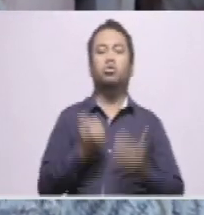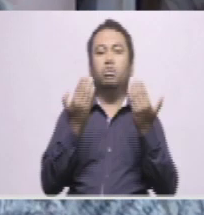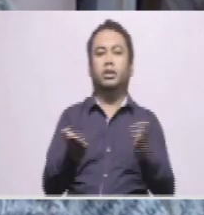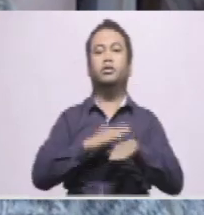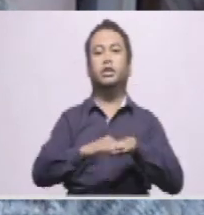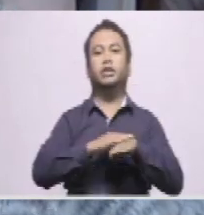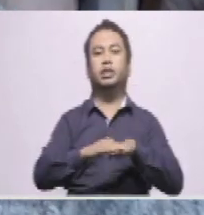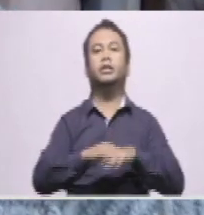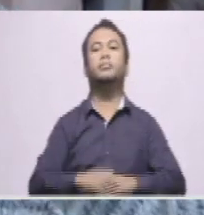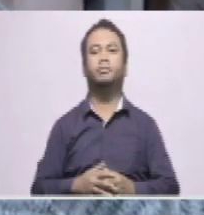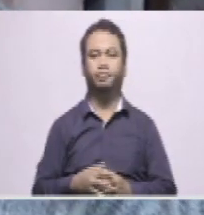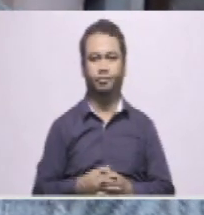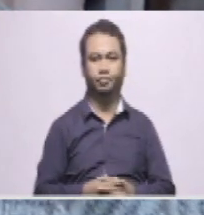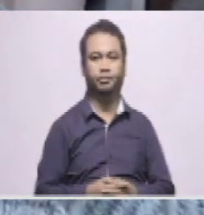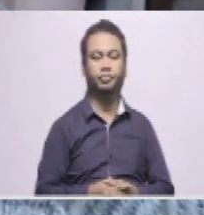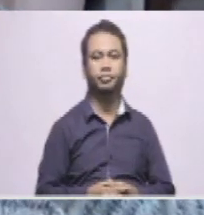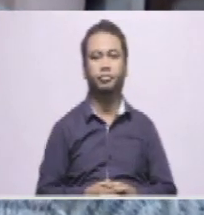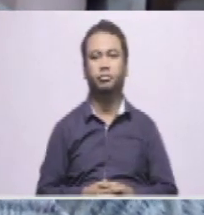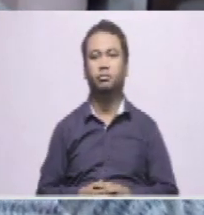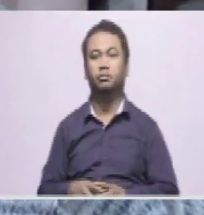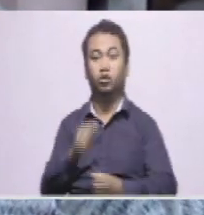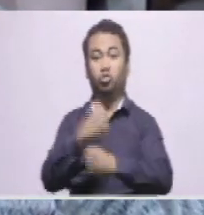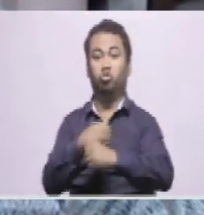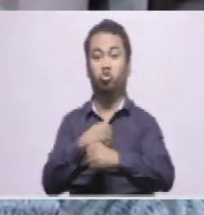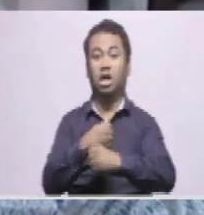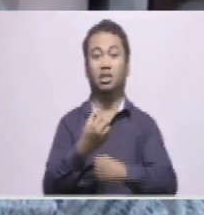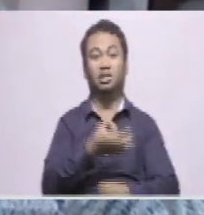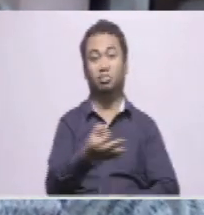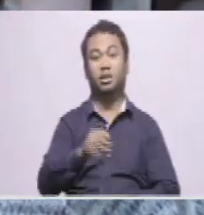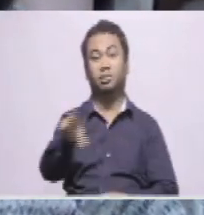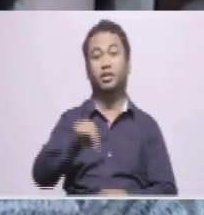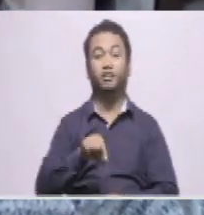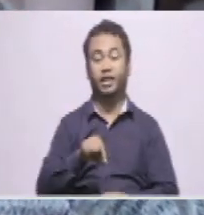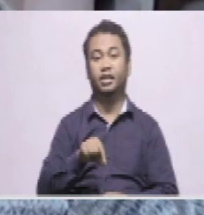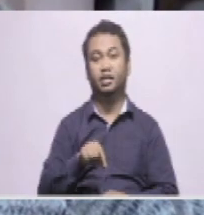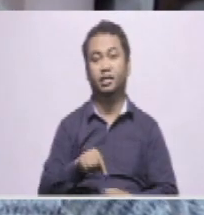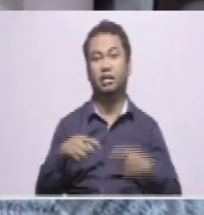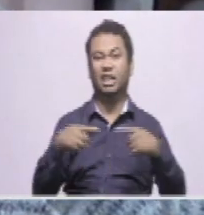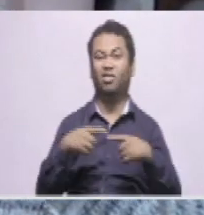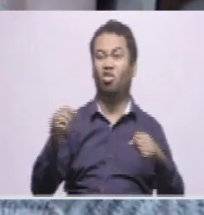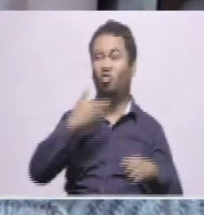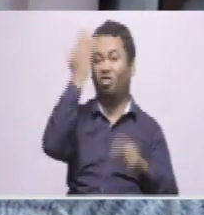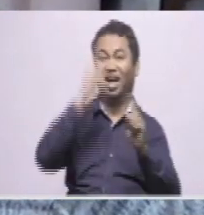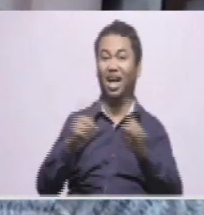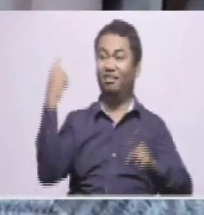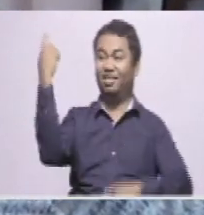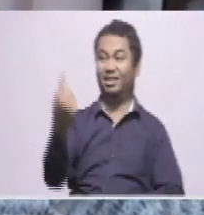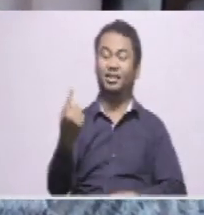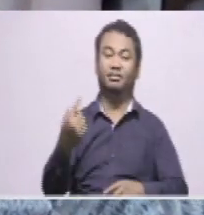le fifidianana dia tokony mihitsy sady raha ohatra ka tsy mifidy anao ka tsy olona eritreretinao ny eo a dia